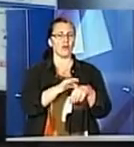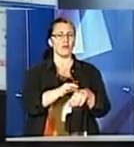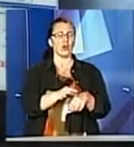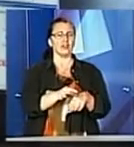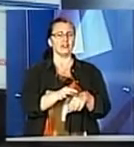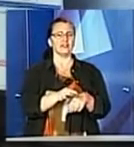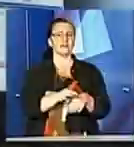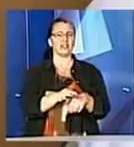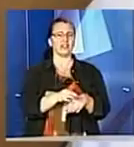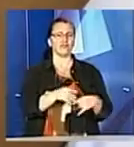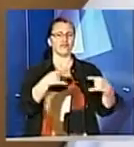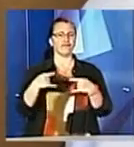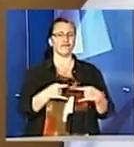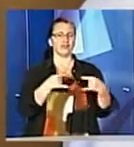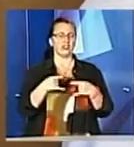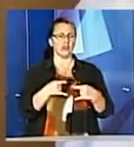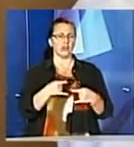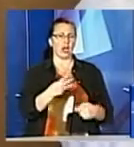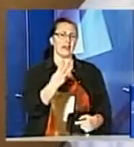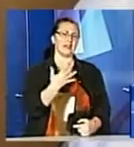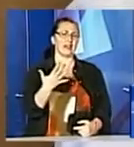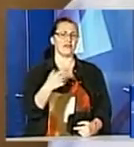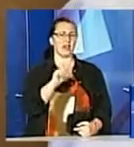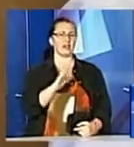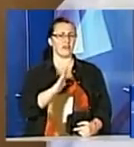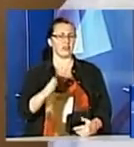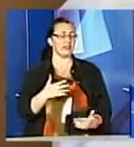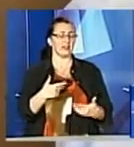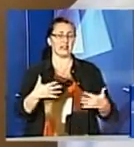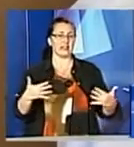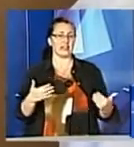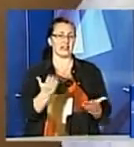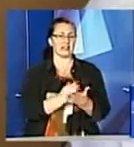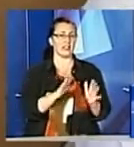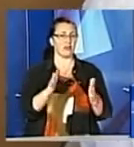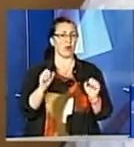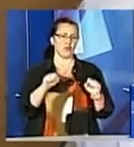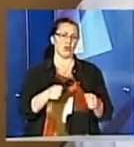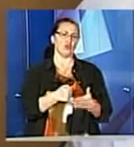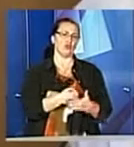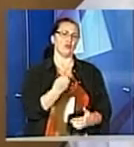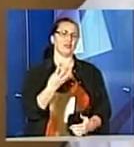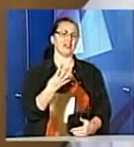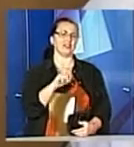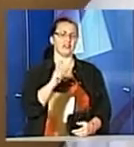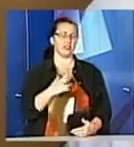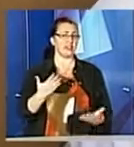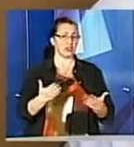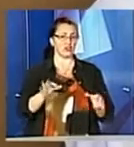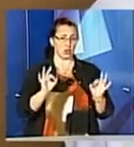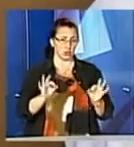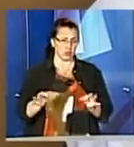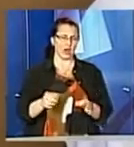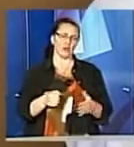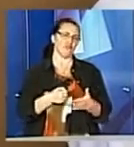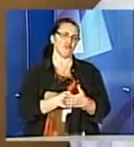Тут черга ще від ранку. Від 3 до 5 хвилин, в залежності. Ну, бувають різні випадки, може бути і 15 хвилин. Ну, але якщо все нормально, то 3 хвилини максимум.